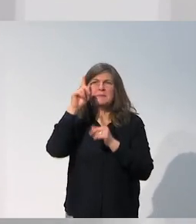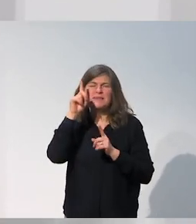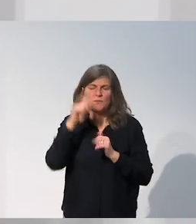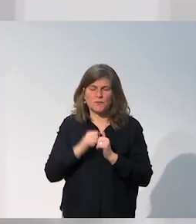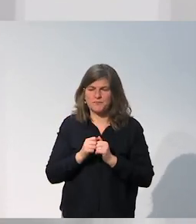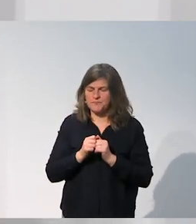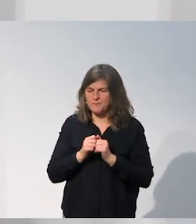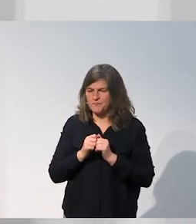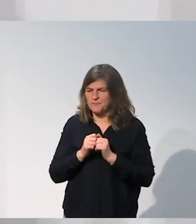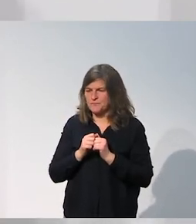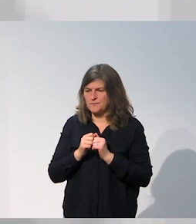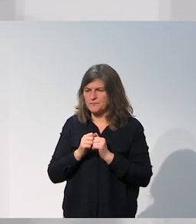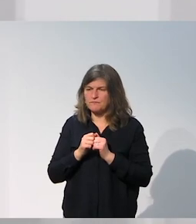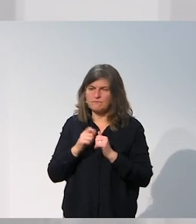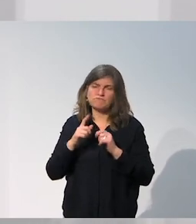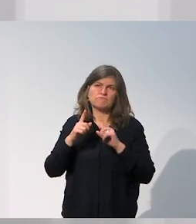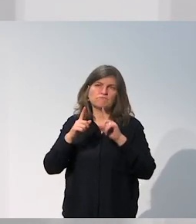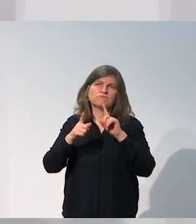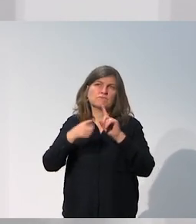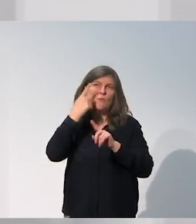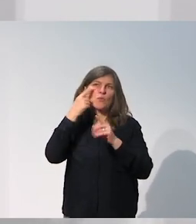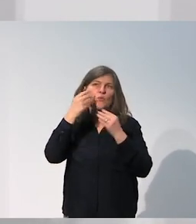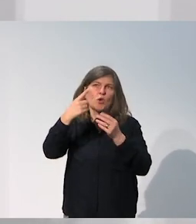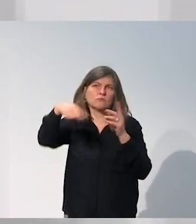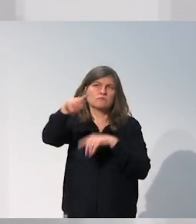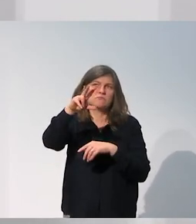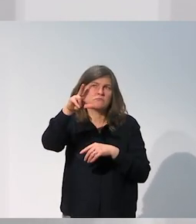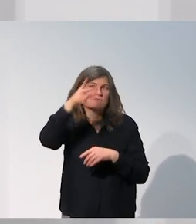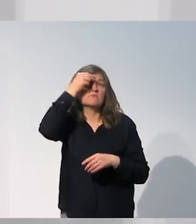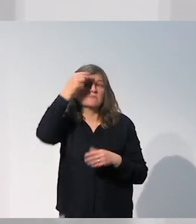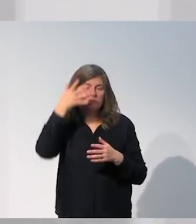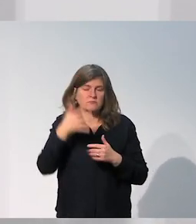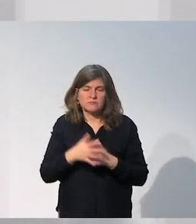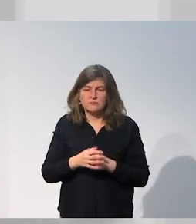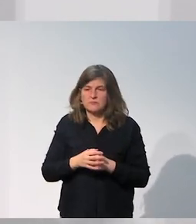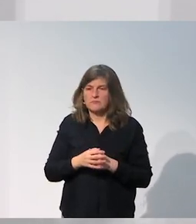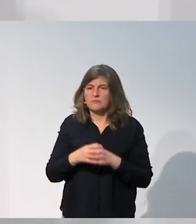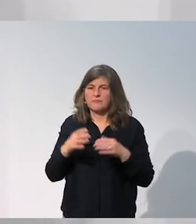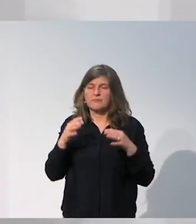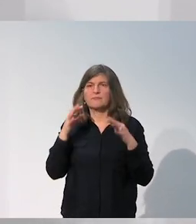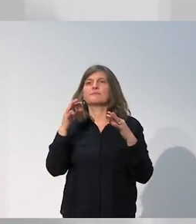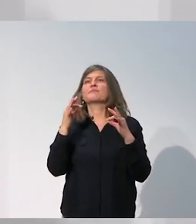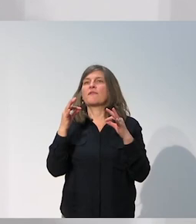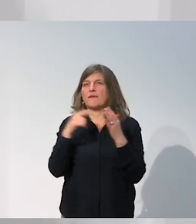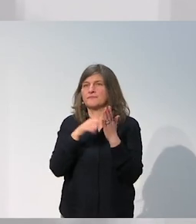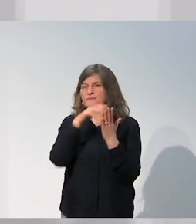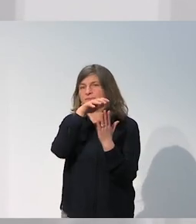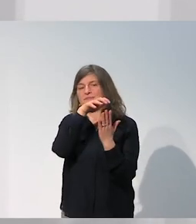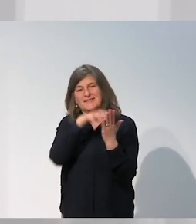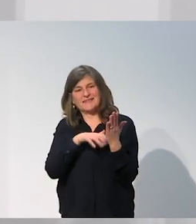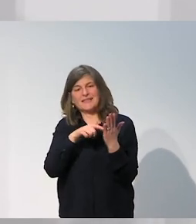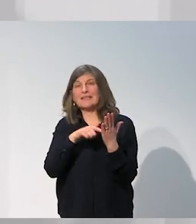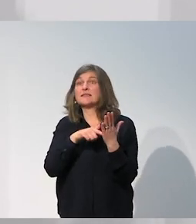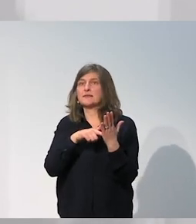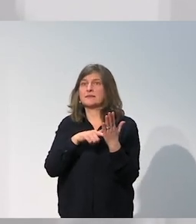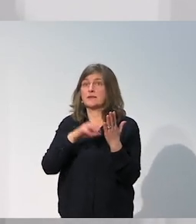très parlante pour qu'on entende bien la tension du texte. C'est que je l'ai écrit en